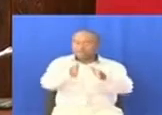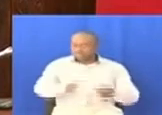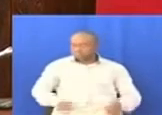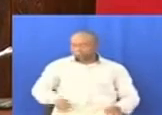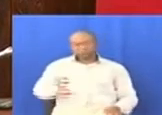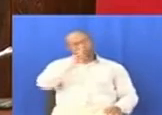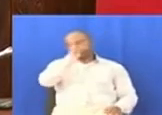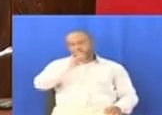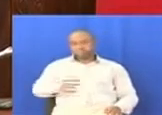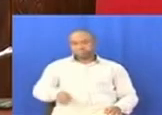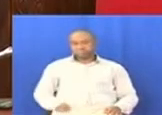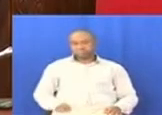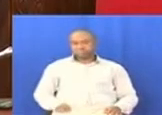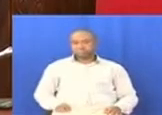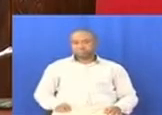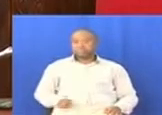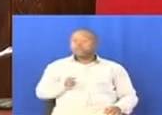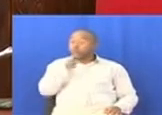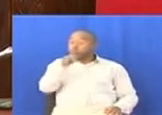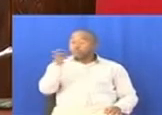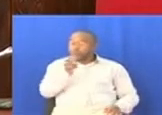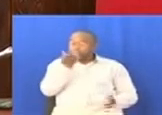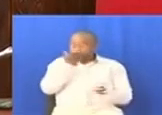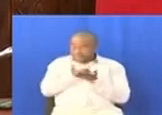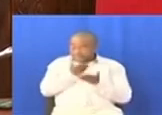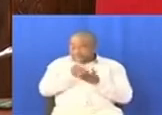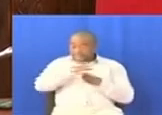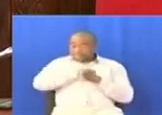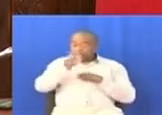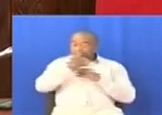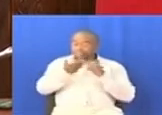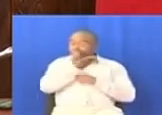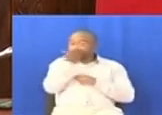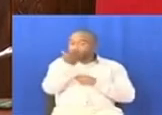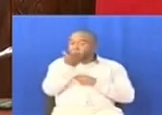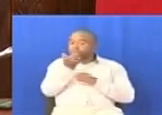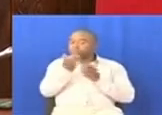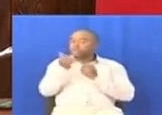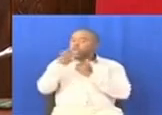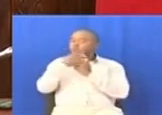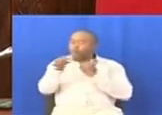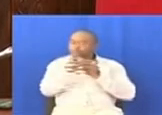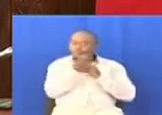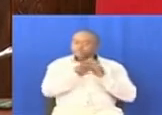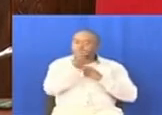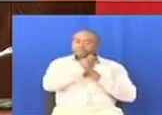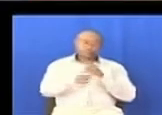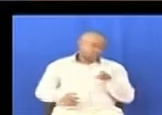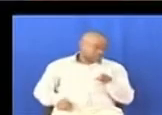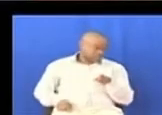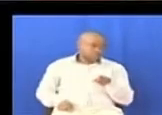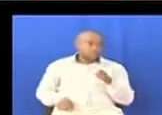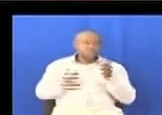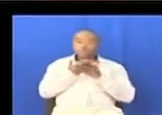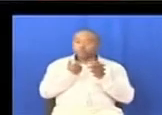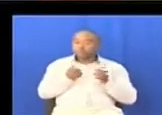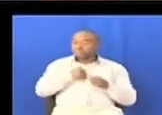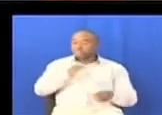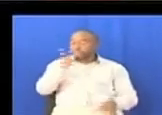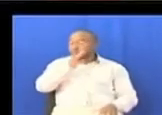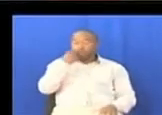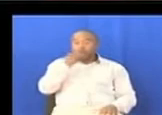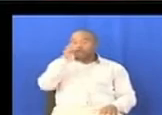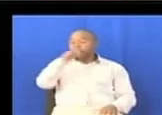ushahidi ungetumika kwa nchi zingine za Kiafrika kuendelea kuiga mfumo wa Tanzania, kwa sababu sijaona huyo